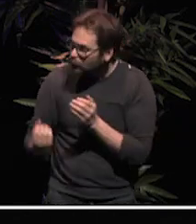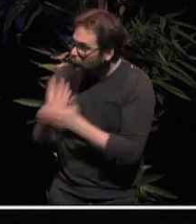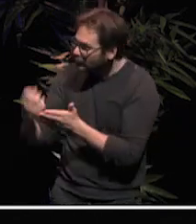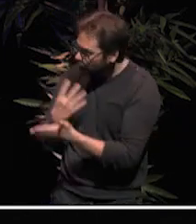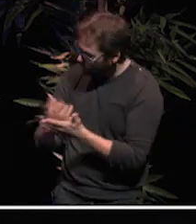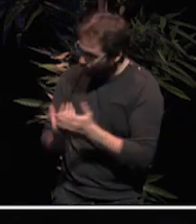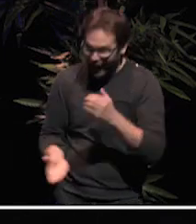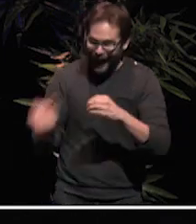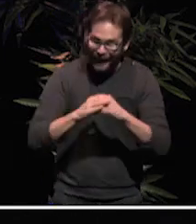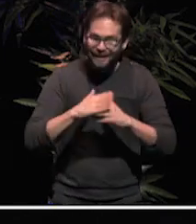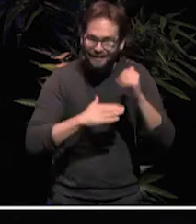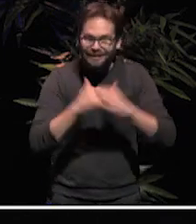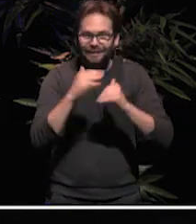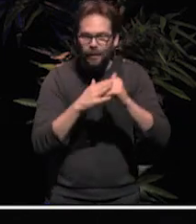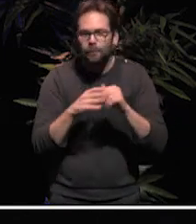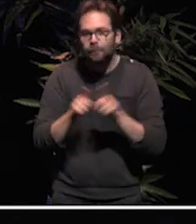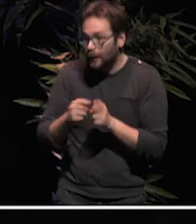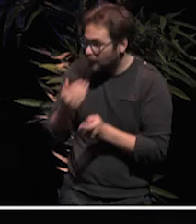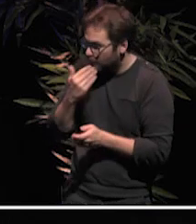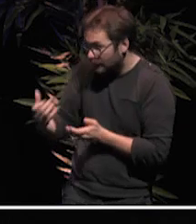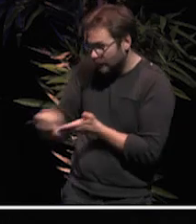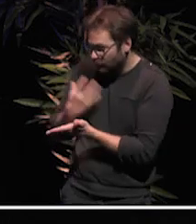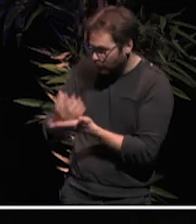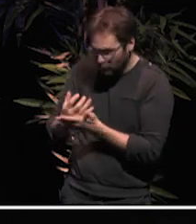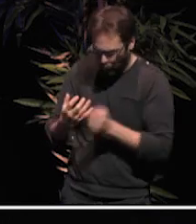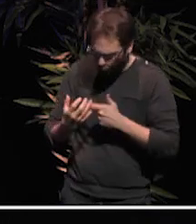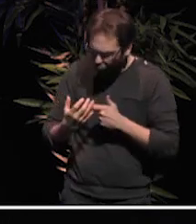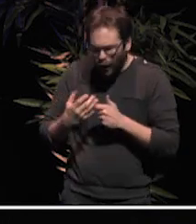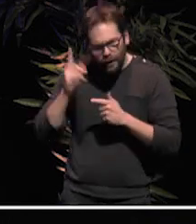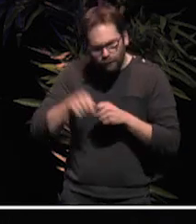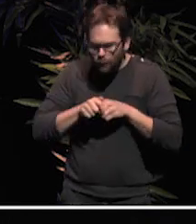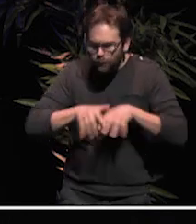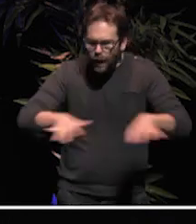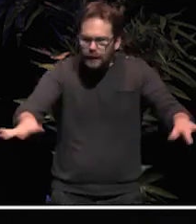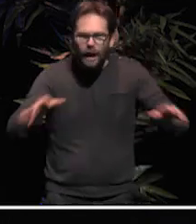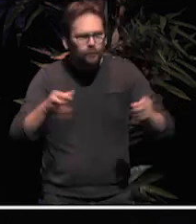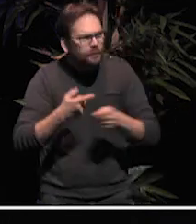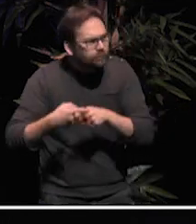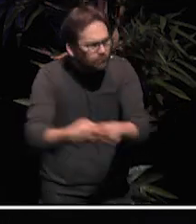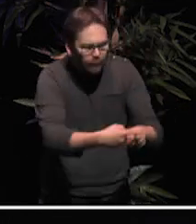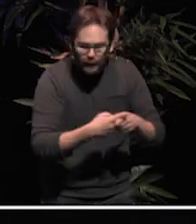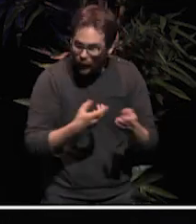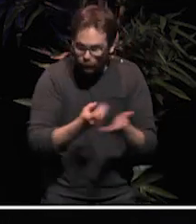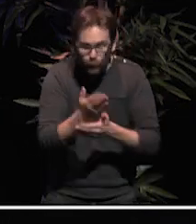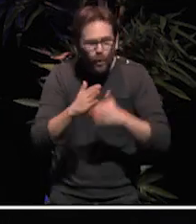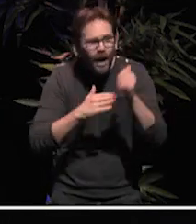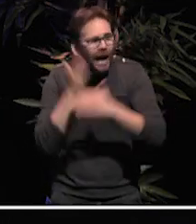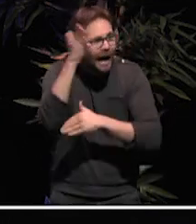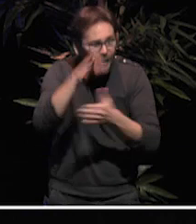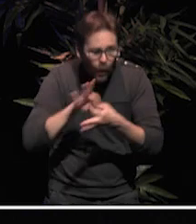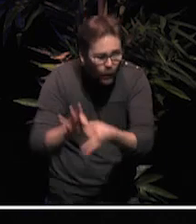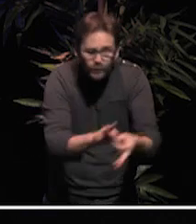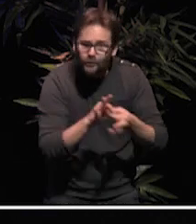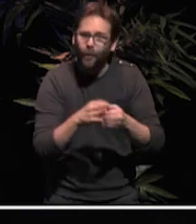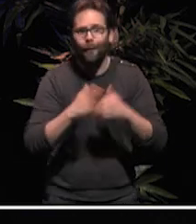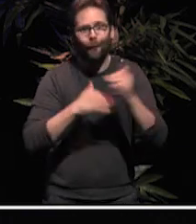informations, je me sens redevable des autres pour leur expliquer, les partager avec eux, leur donner envie de ce futur que je suis en train de créer avec eux. Alors, il nous